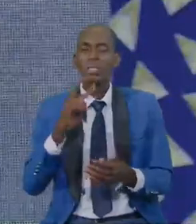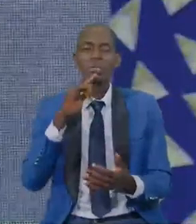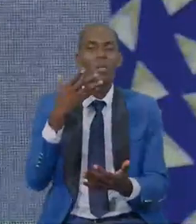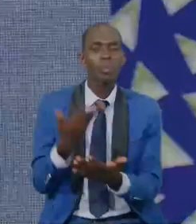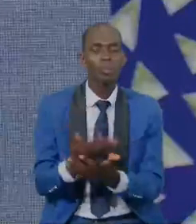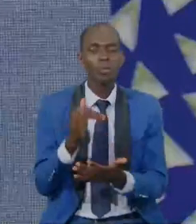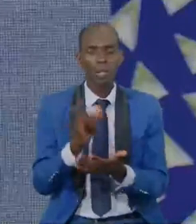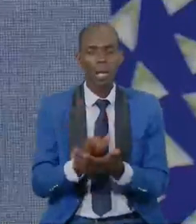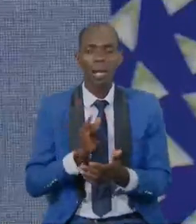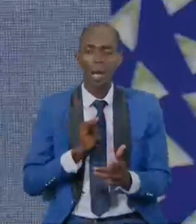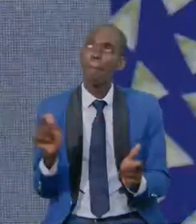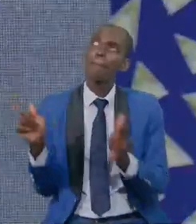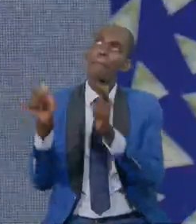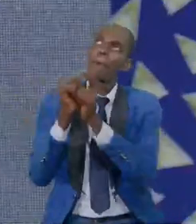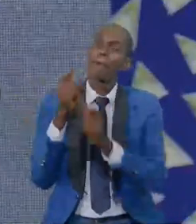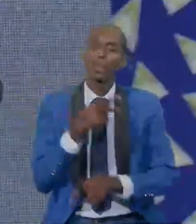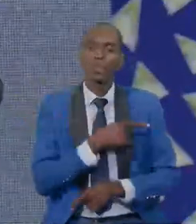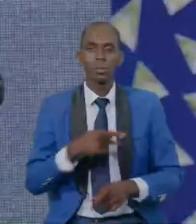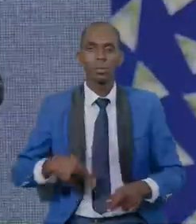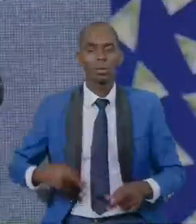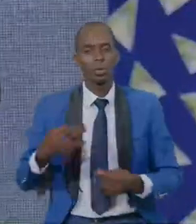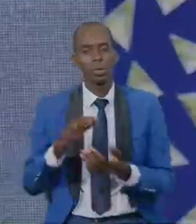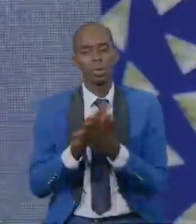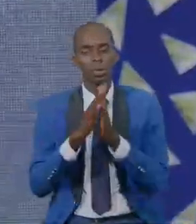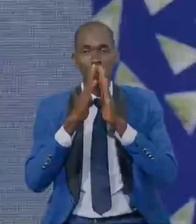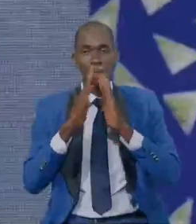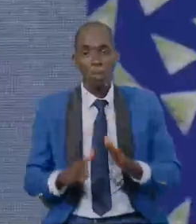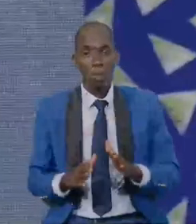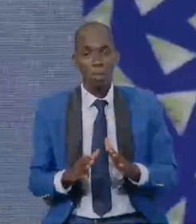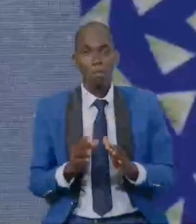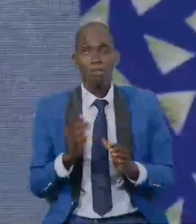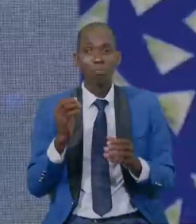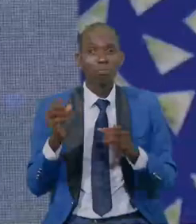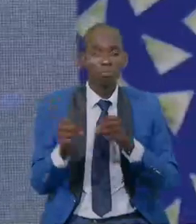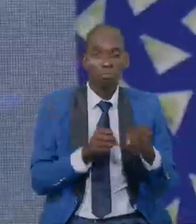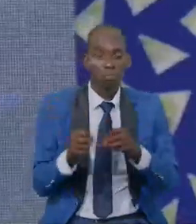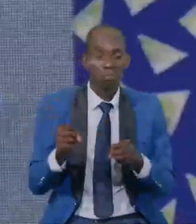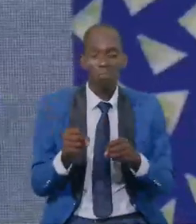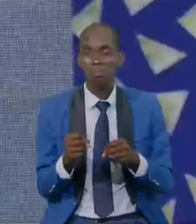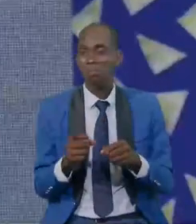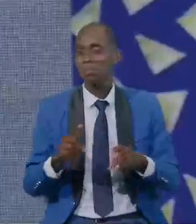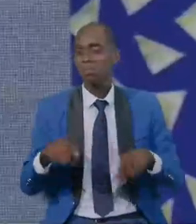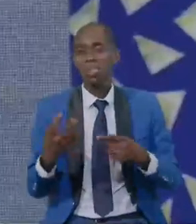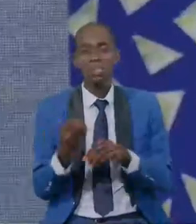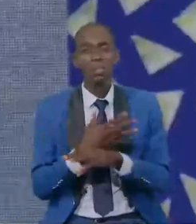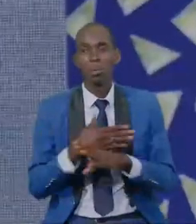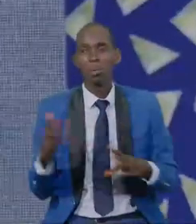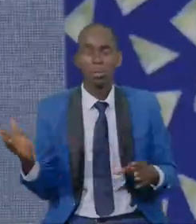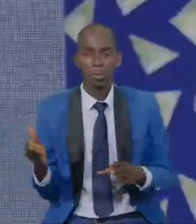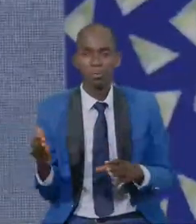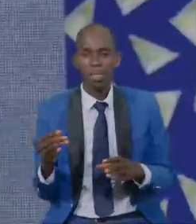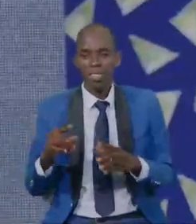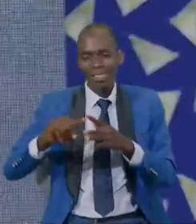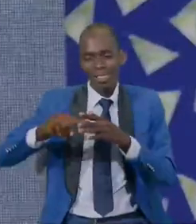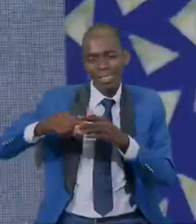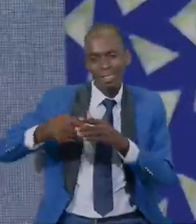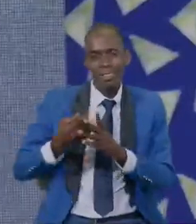C'est l'évidence que j'ai raconté le prince de la paix. La violence n'est plus.